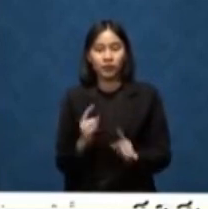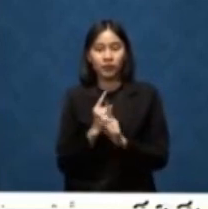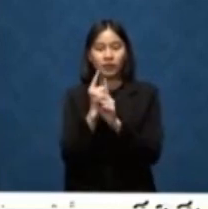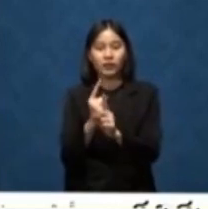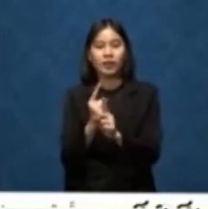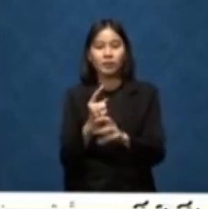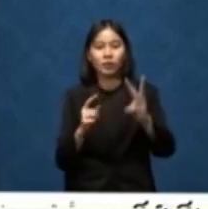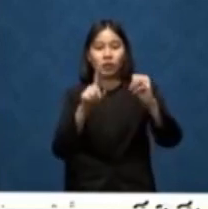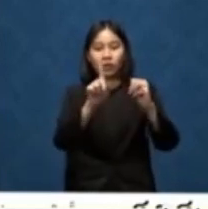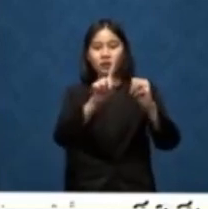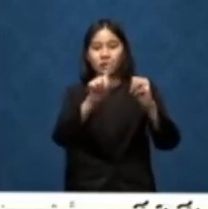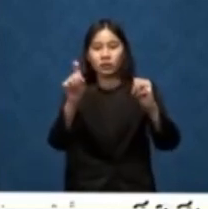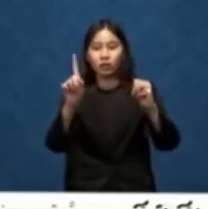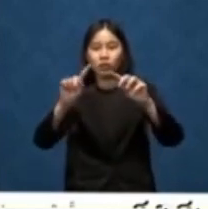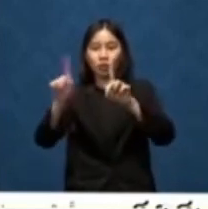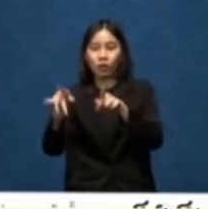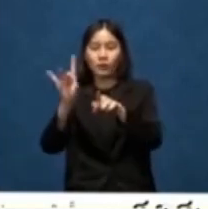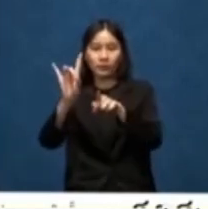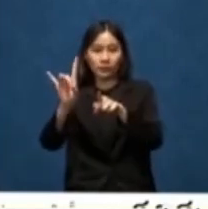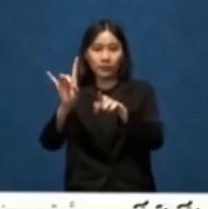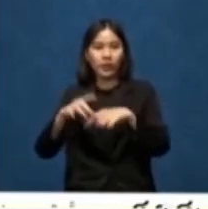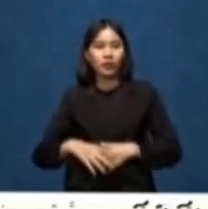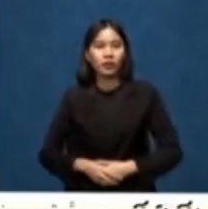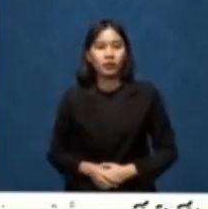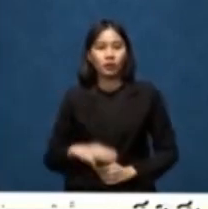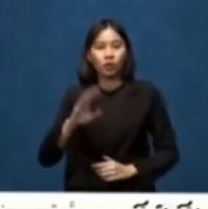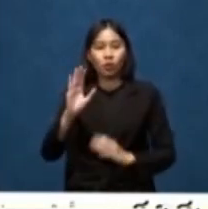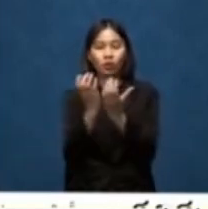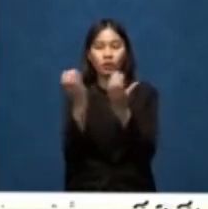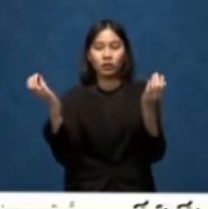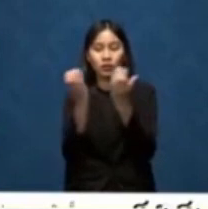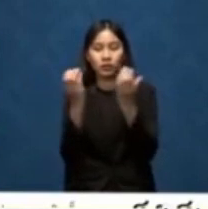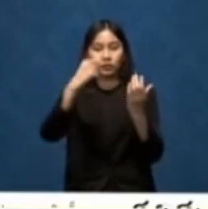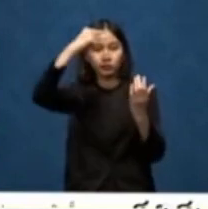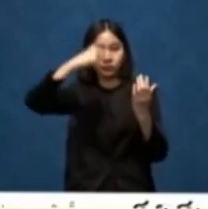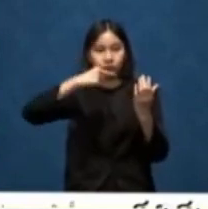ของสมาชิกสภาผู้แทนราษฎรสิ้นสุดลงตามมาตรา